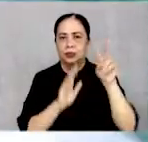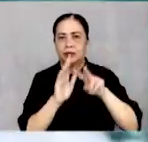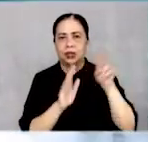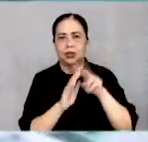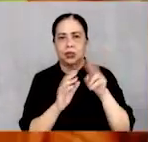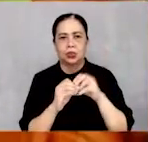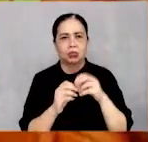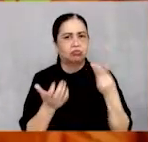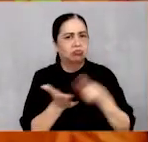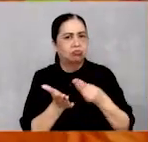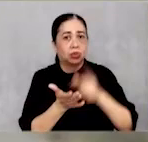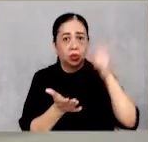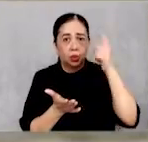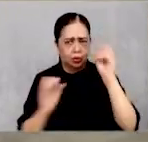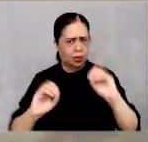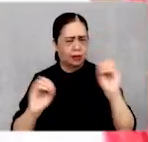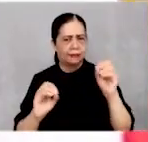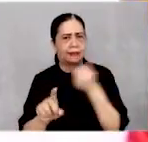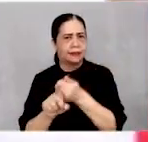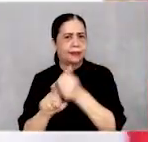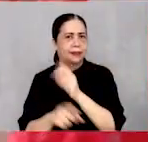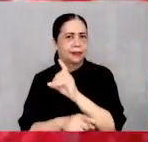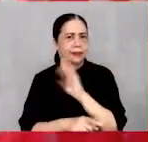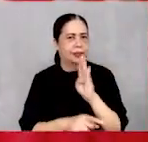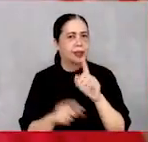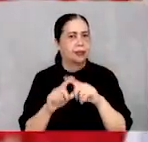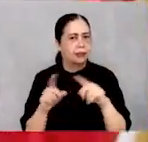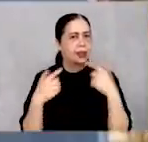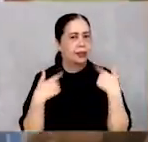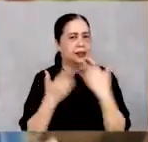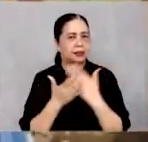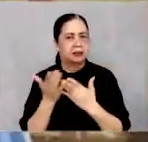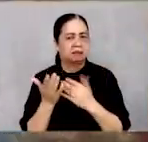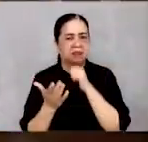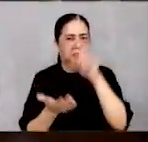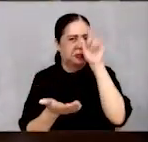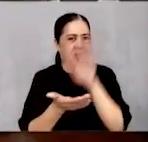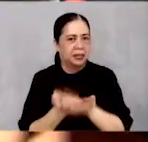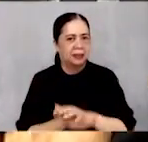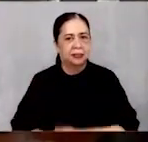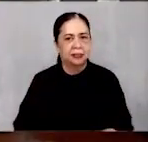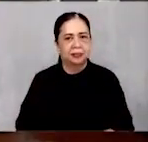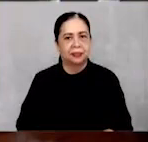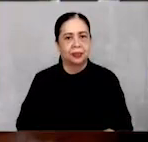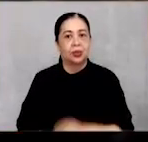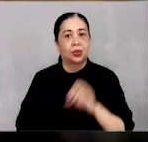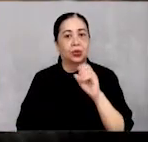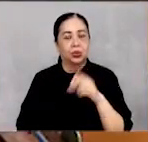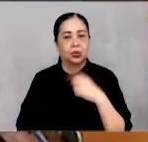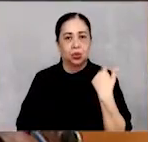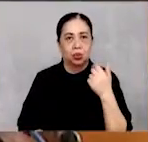ng gobyerno ang ginamit sa paggawa ng video. Pero may ilang hindi naniniwala dyan. Kaya para magkaalaman